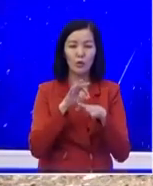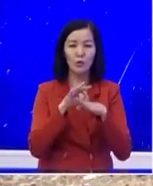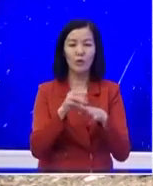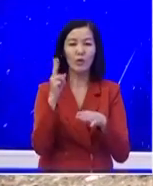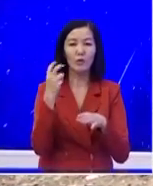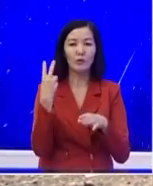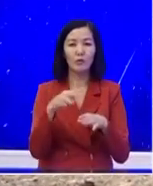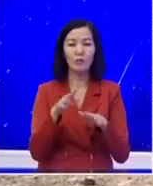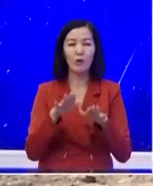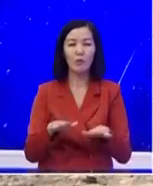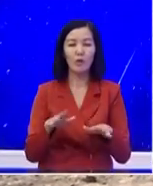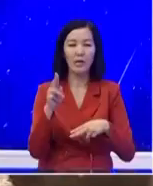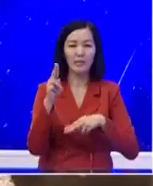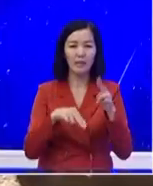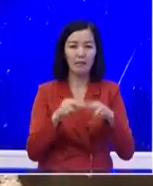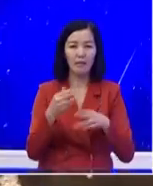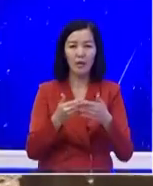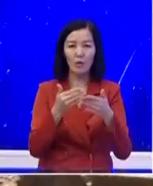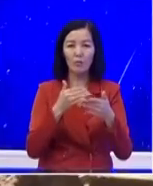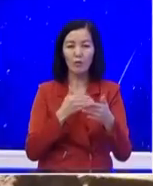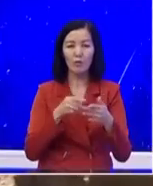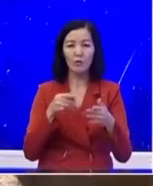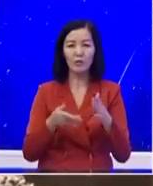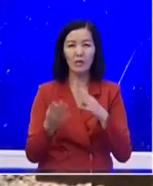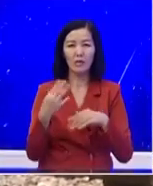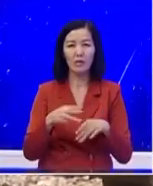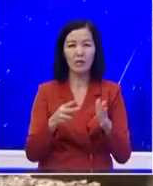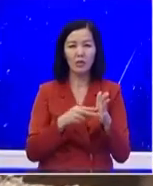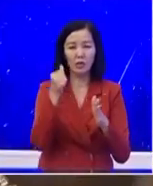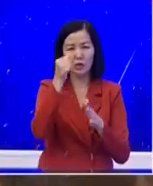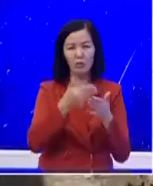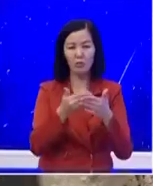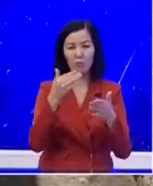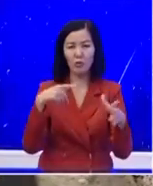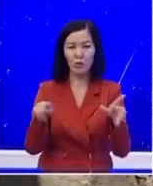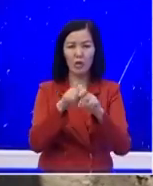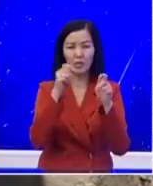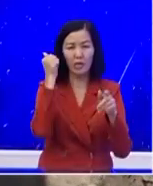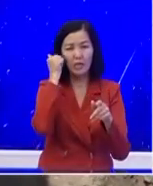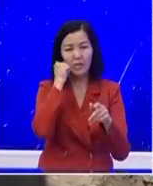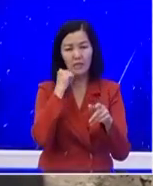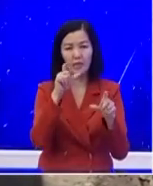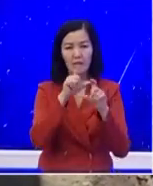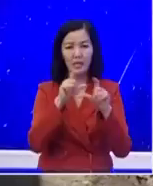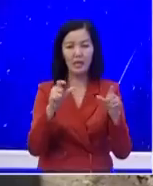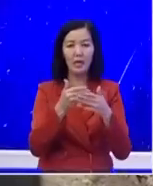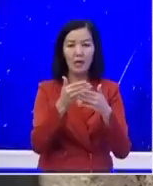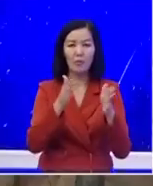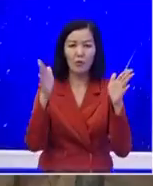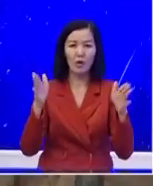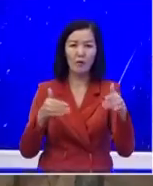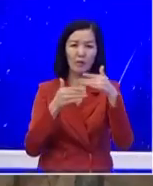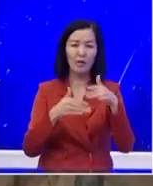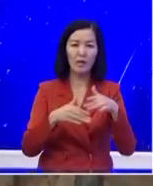220 орынға арнап салынады. Бұрынғысының іргетасы осыдан 47 жыл бұрын қаланыпты. Ескіргені сонша бұрынғы керегелері